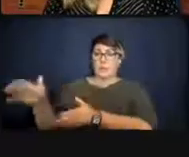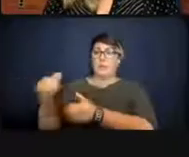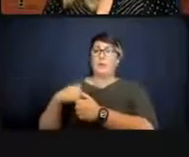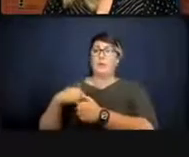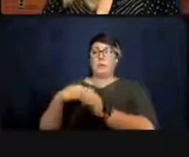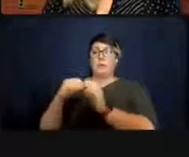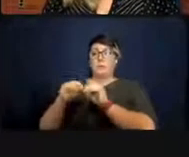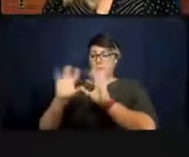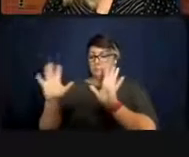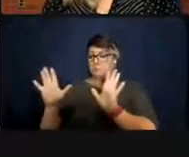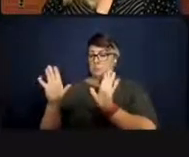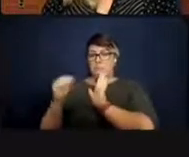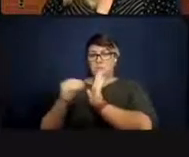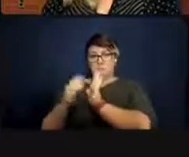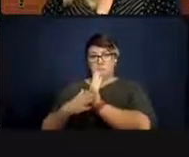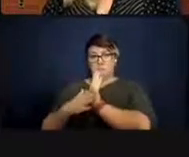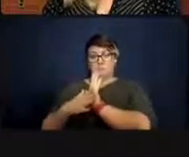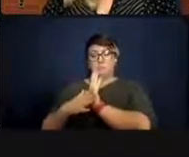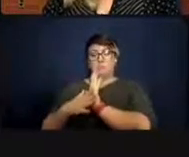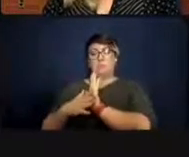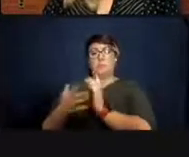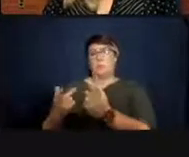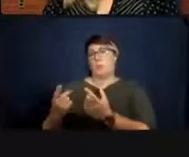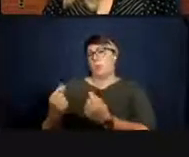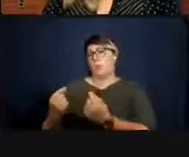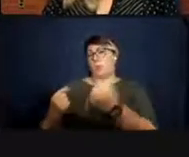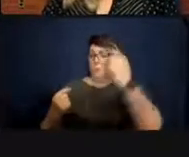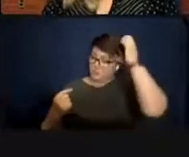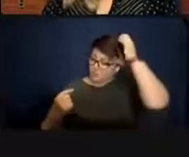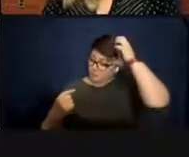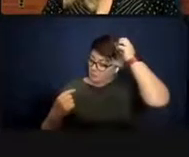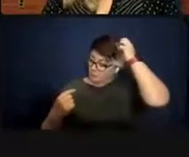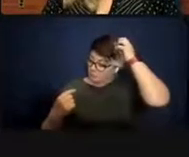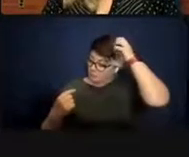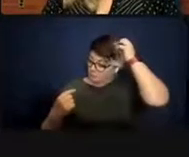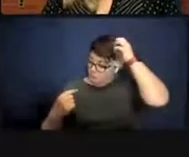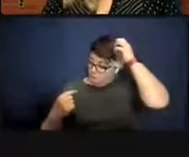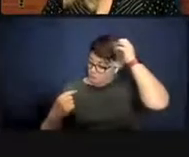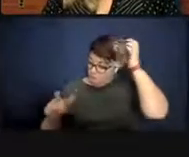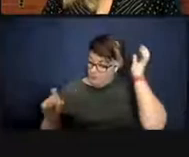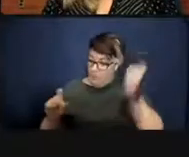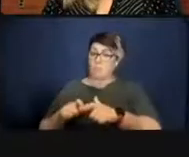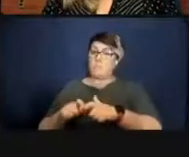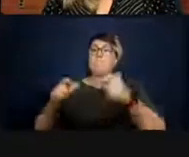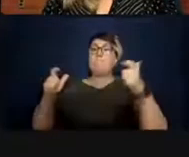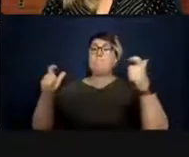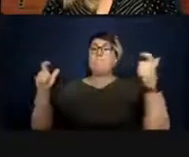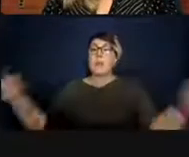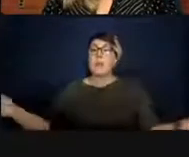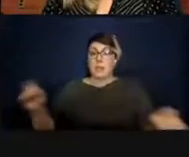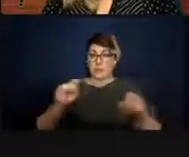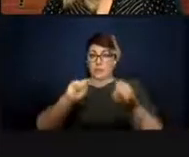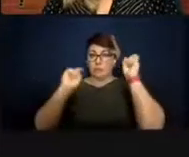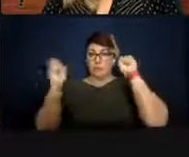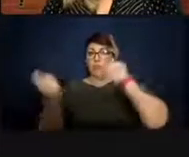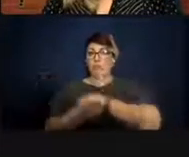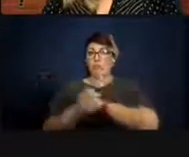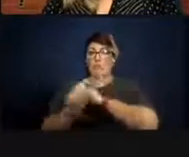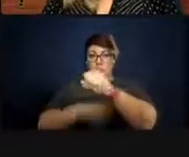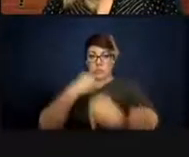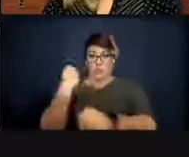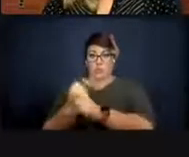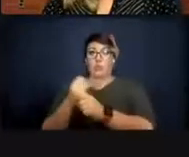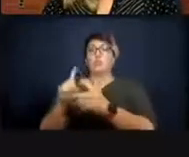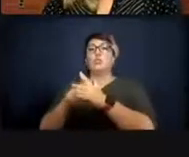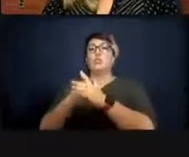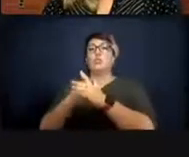uwajibikaji umeelezea mambo ambayo tutakuwa tukiwaletea. Nafikiri miaka hii ni muhimu